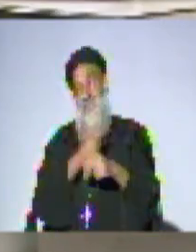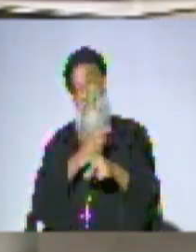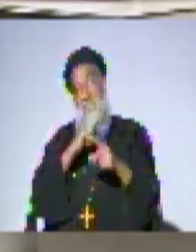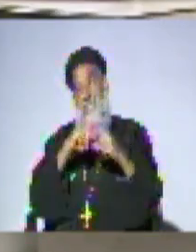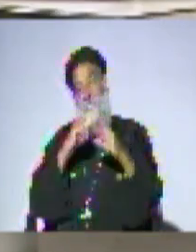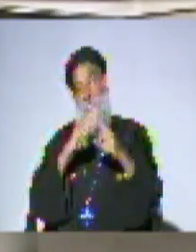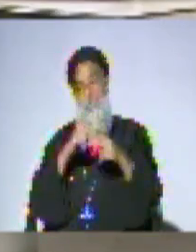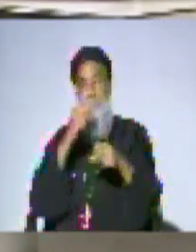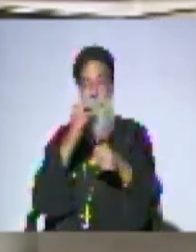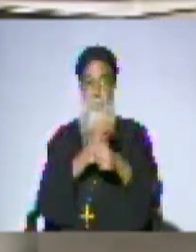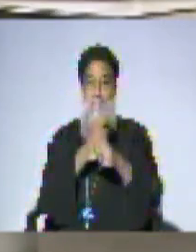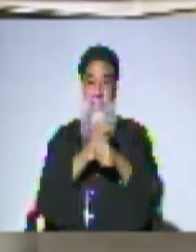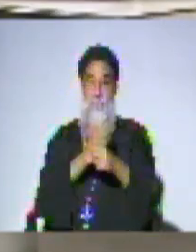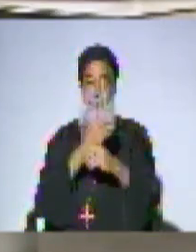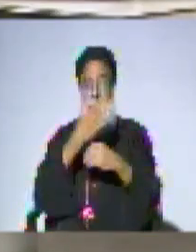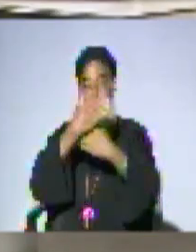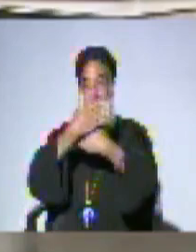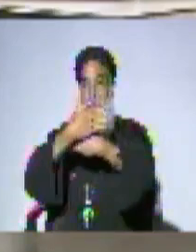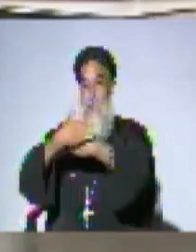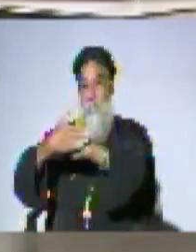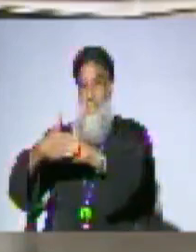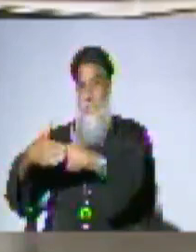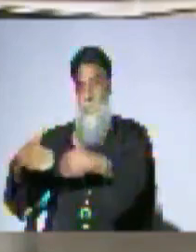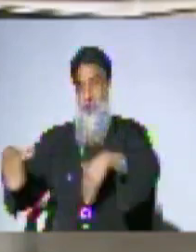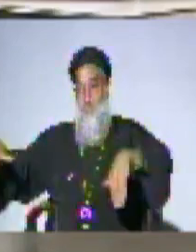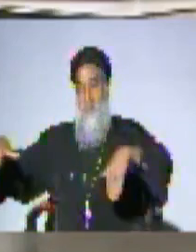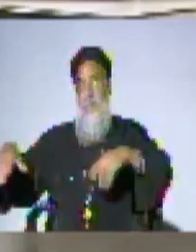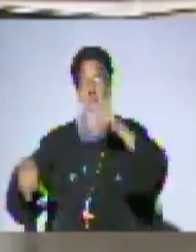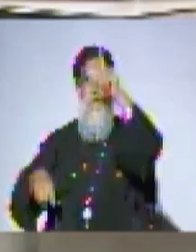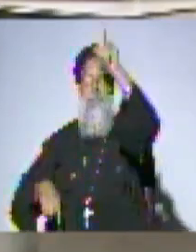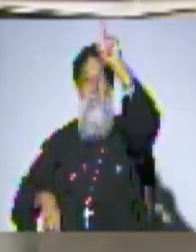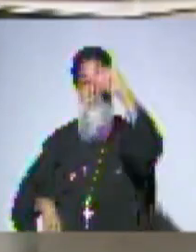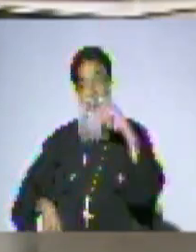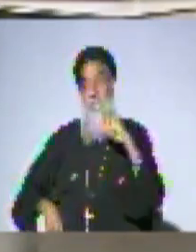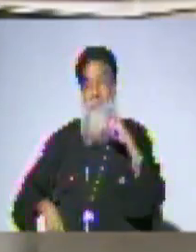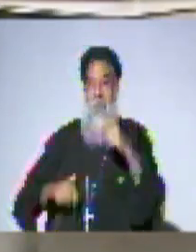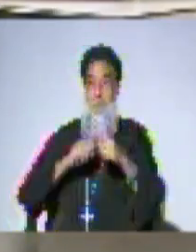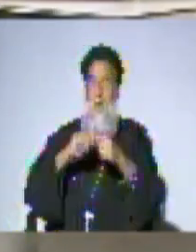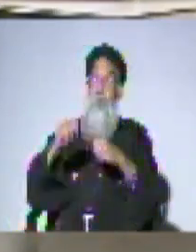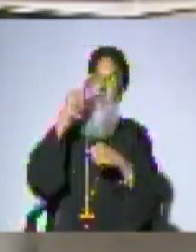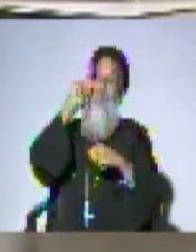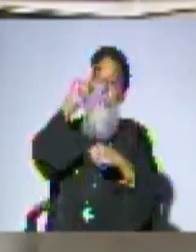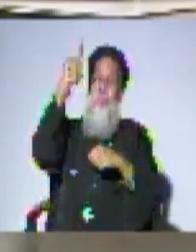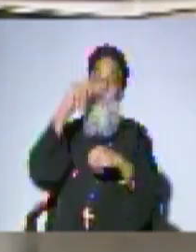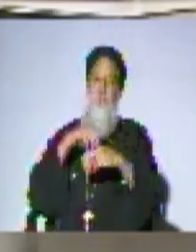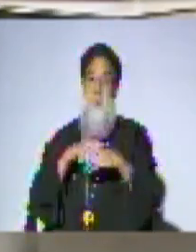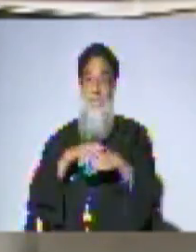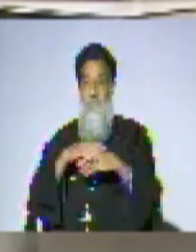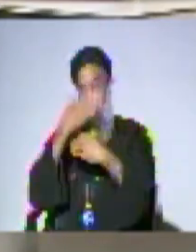بنقول إن الخطية بتفصل الإنسان عن ربنا، يعني تبعده عن ربنا،